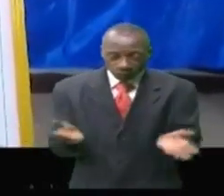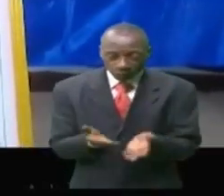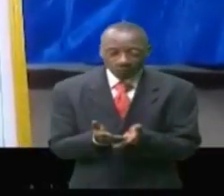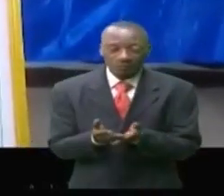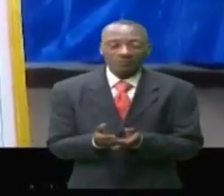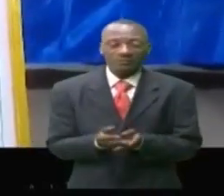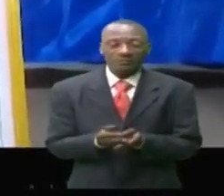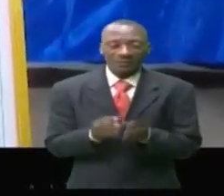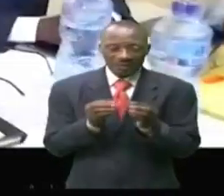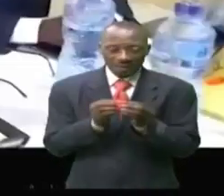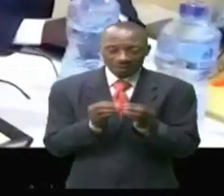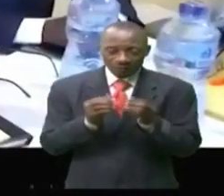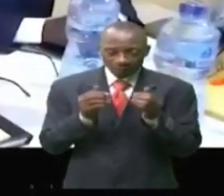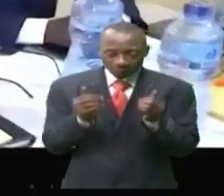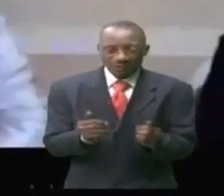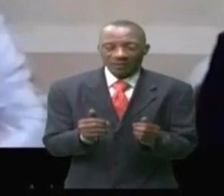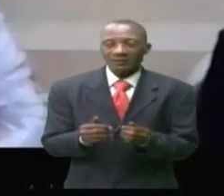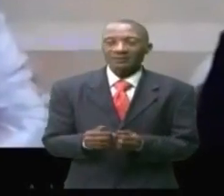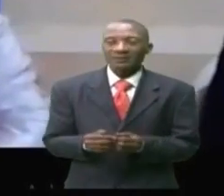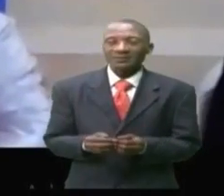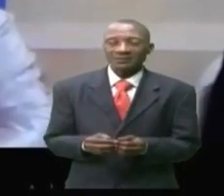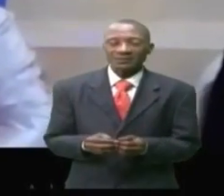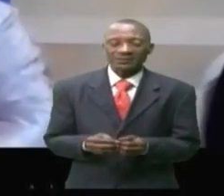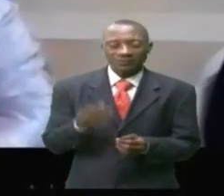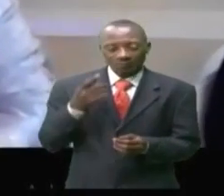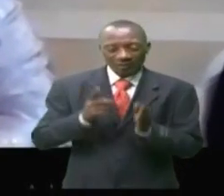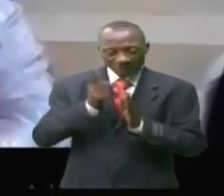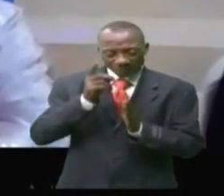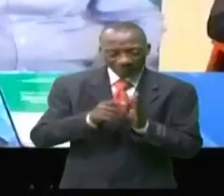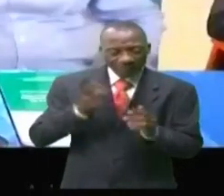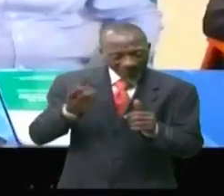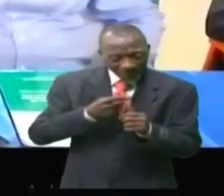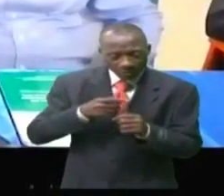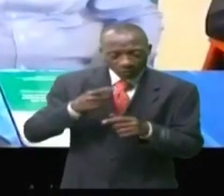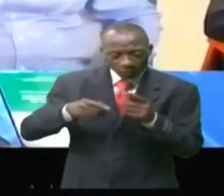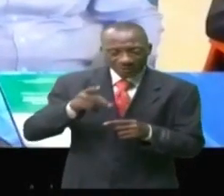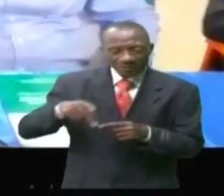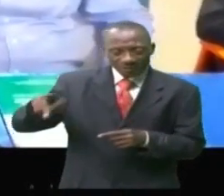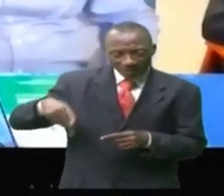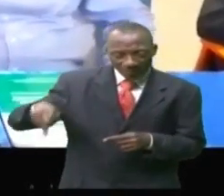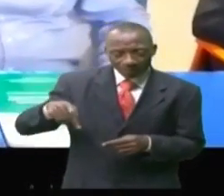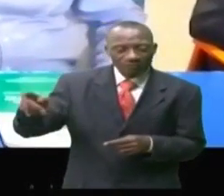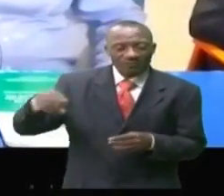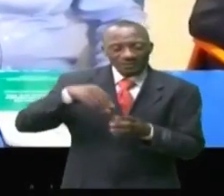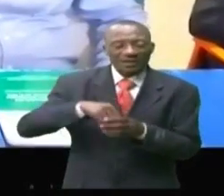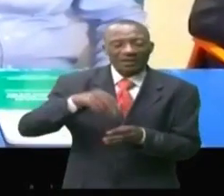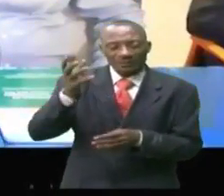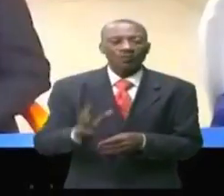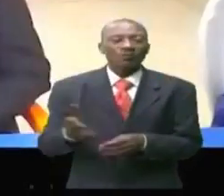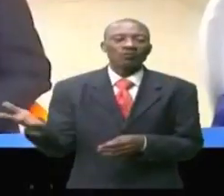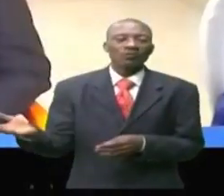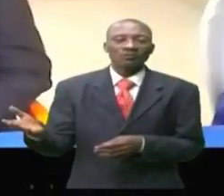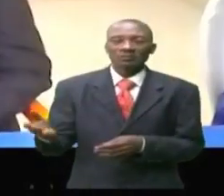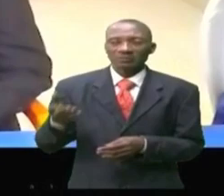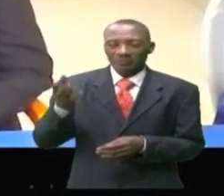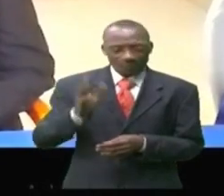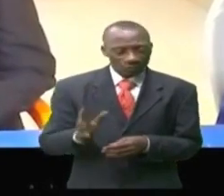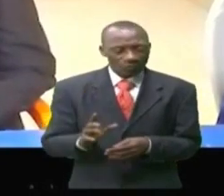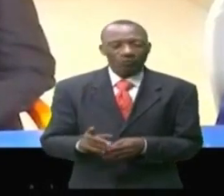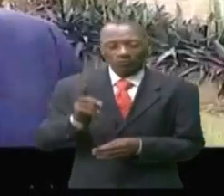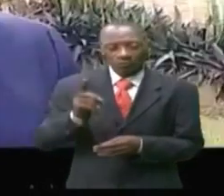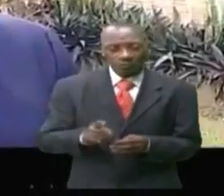prenantes des provinces ciblées par le projet, à savoir le Kwango, Kenge, le Congo central, le Maïndombe et tant d'autres.